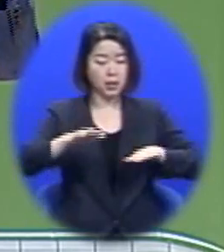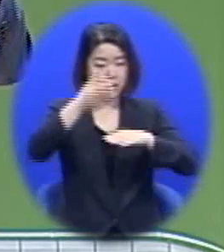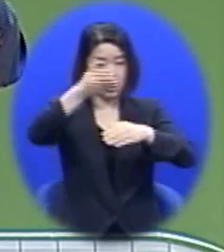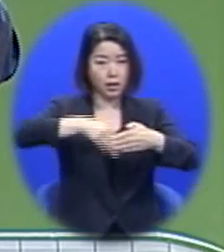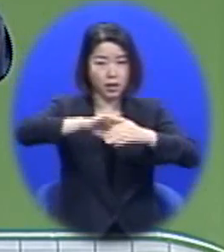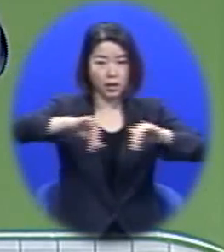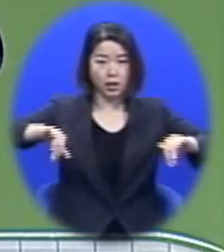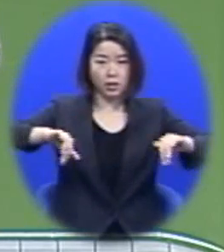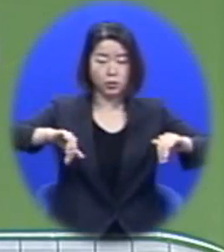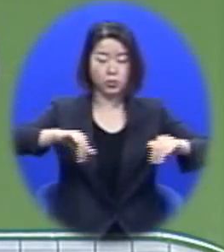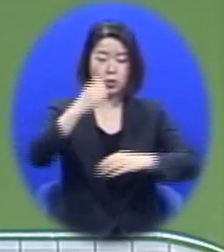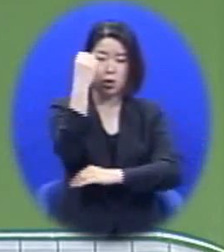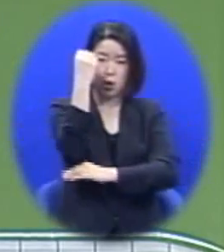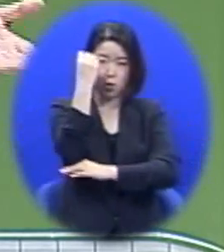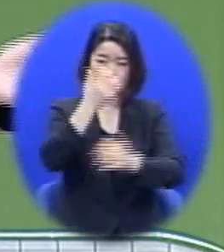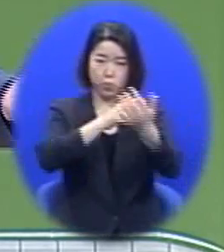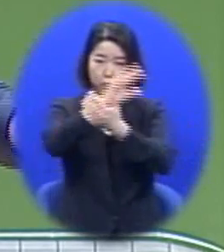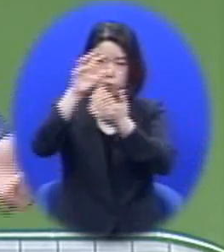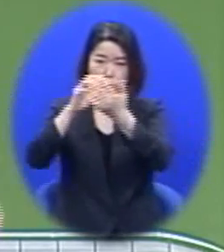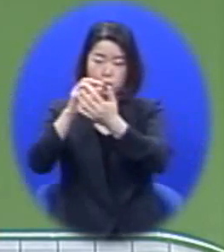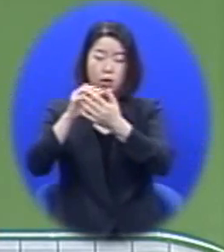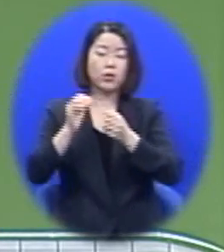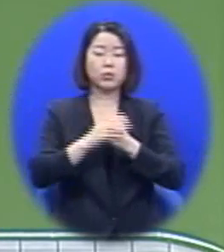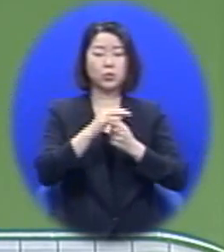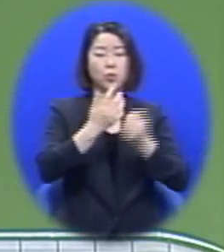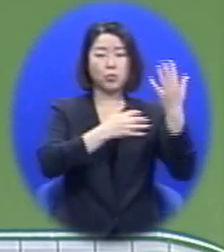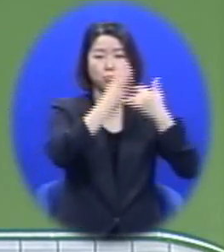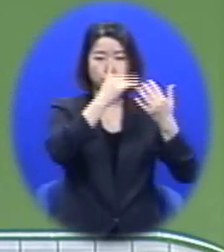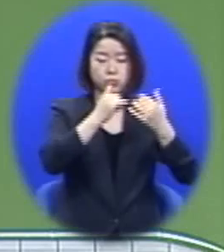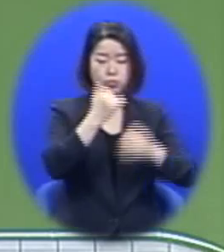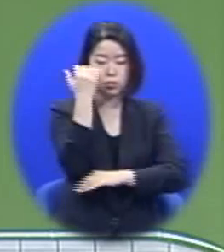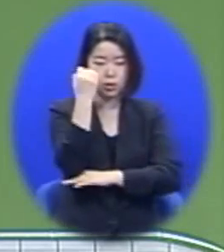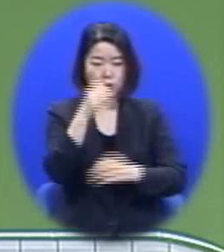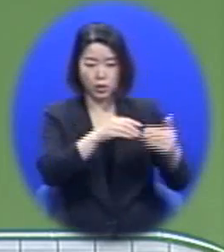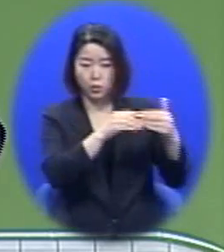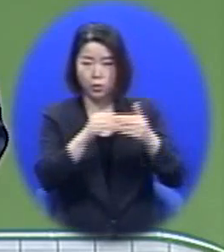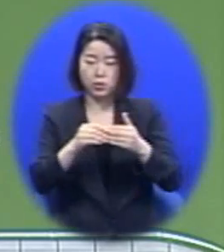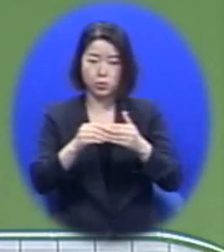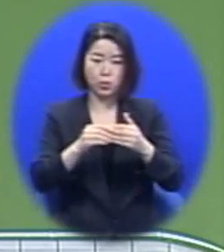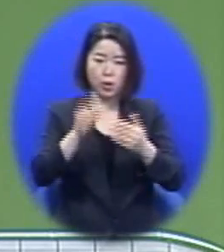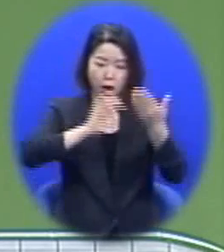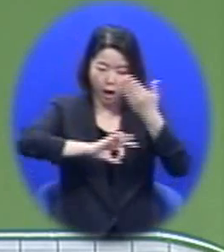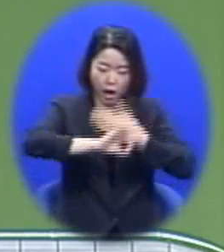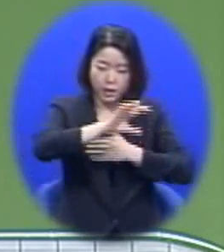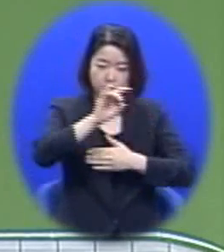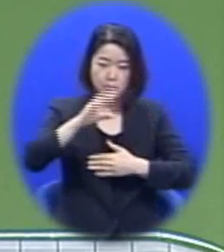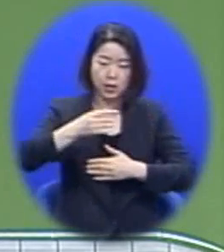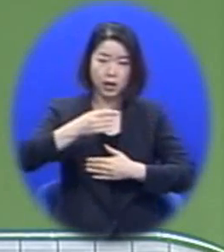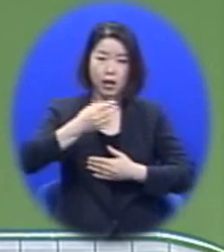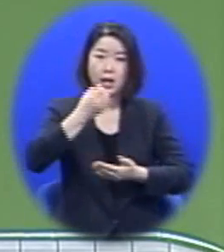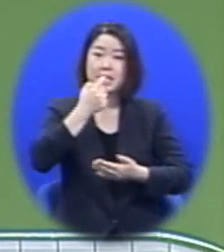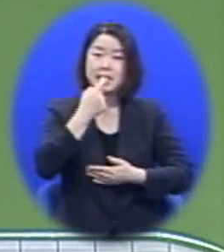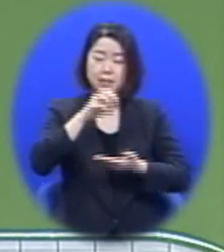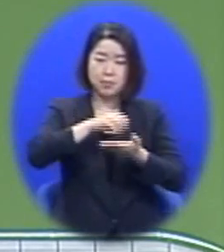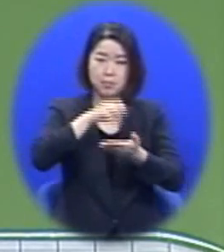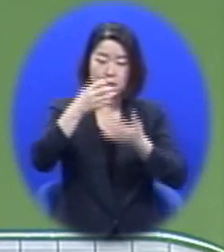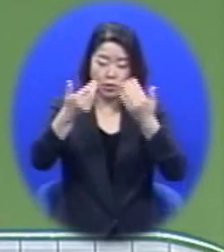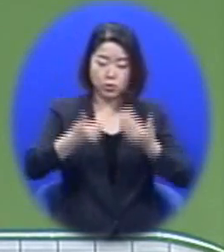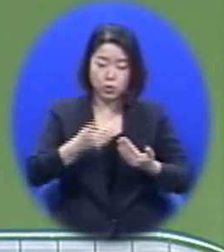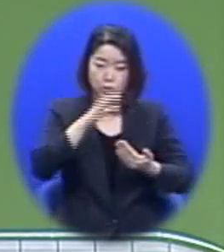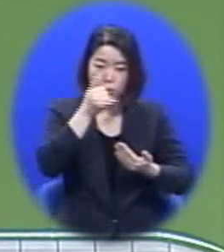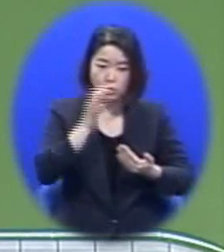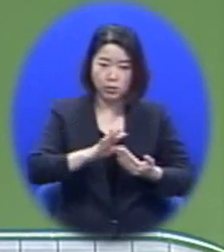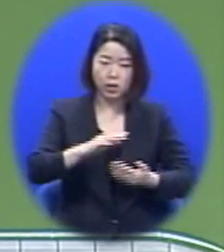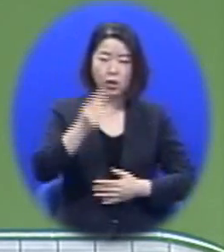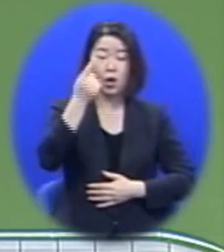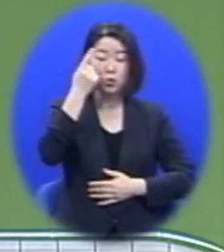구름기둥 불기둥으로 인도하시고 아침마다 만나를 주시고 계신데 아 그들이 눈에 보이지 않는다고 그리고 지금